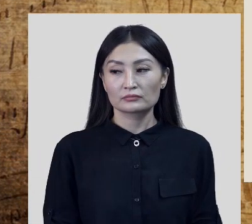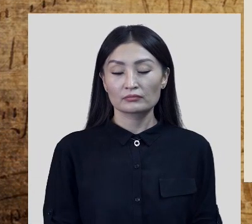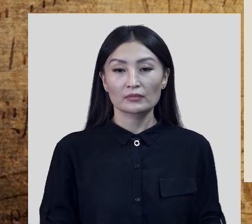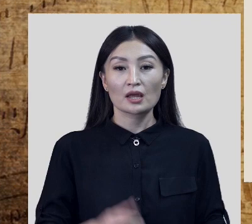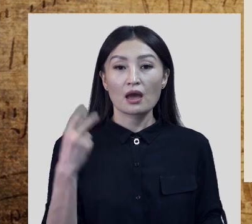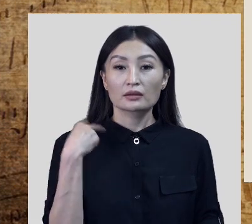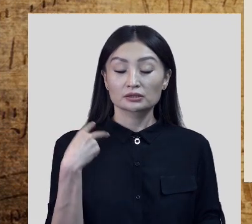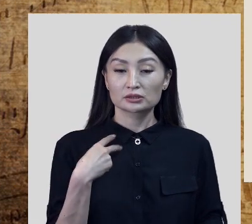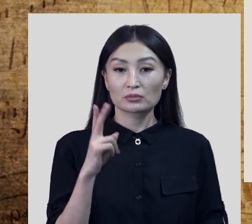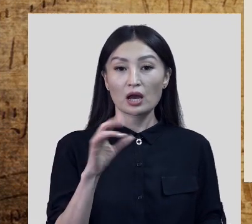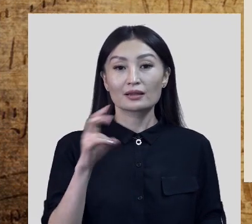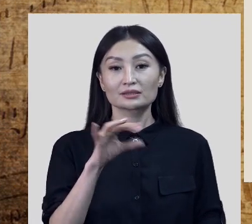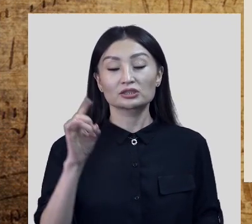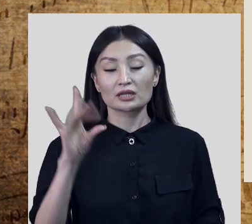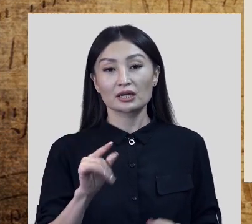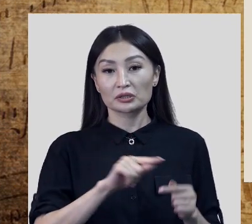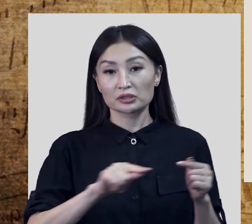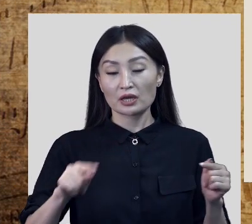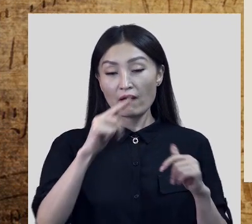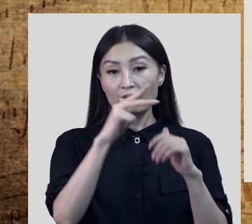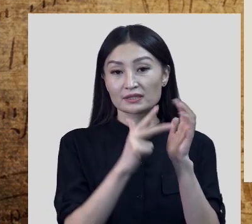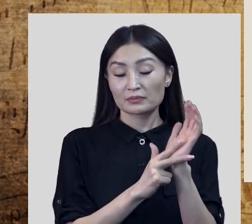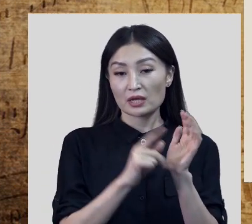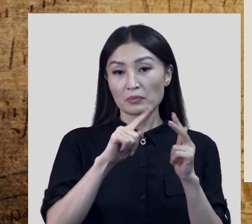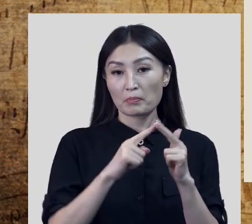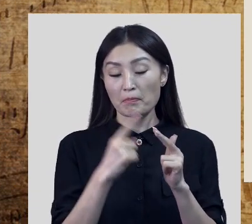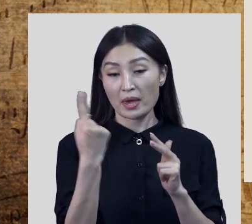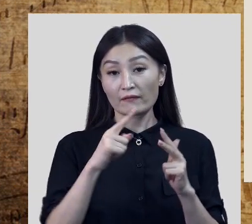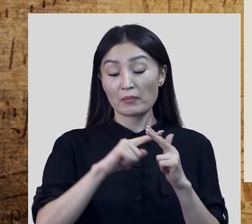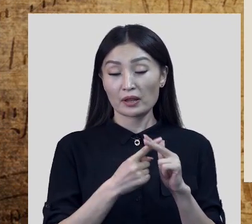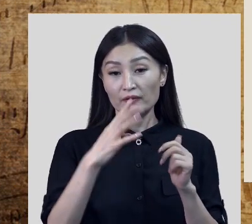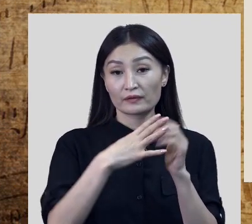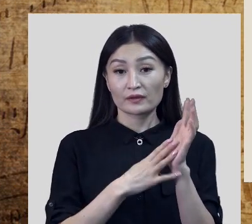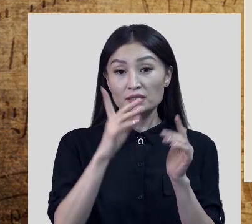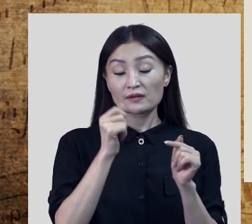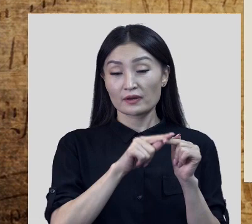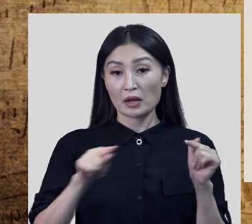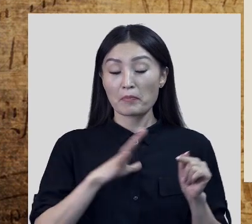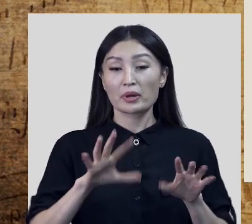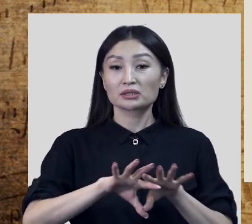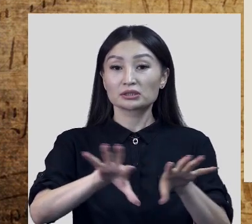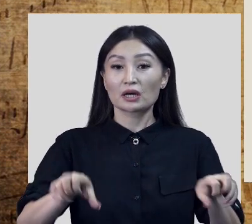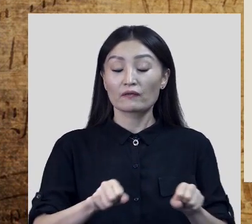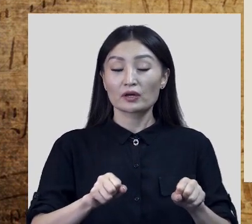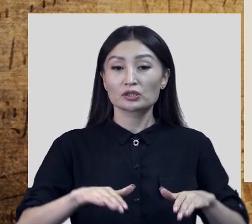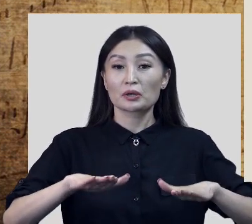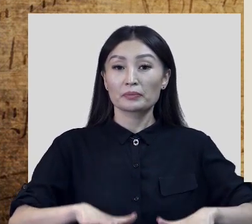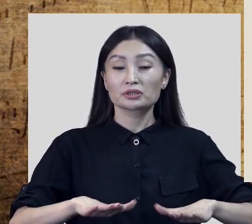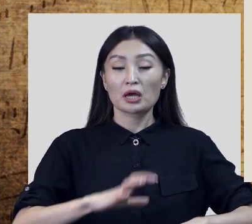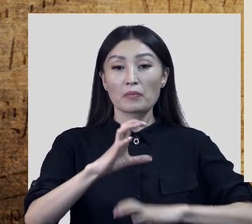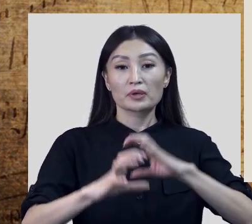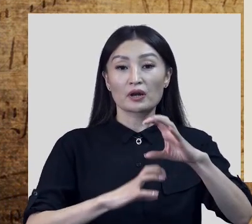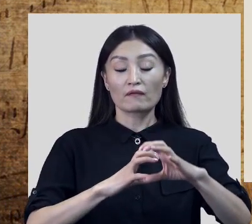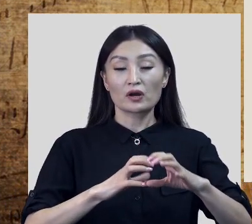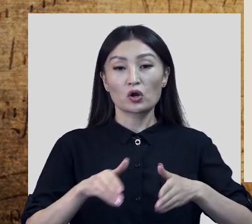английскими колонизаторами на протяжении 18 и первая половина 19 века были захвачены опорные пункты на мировых